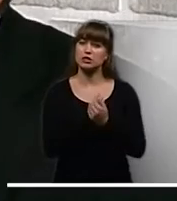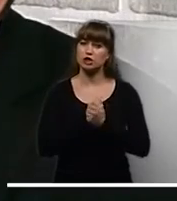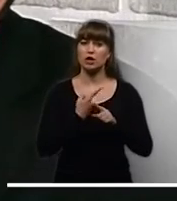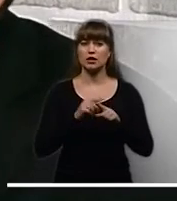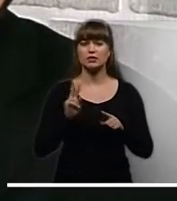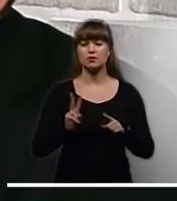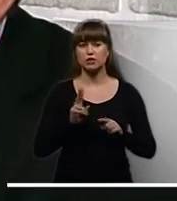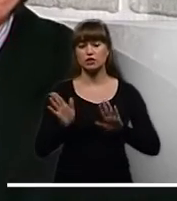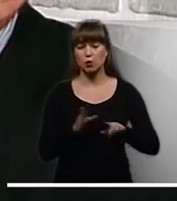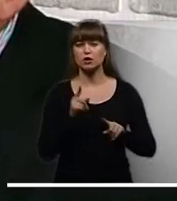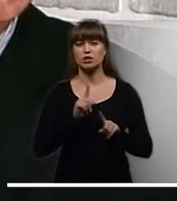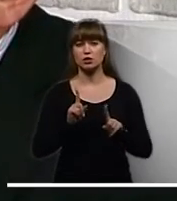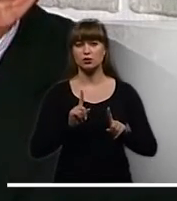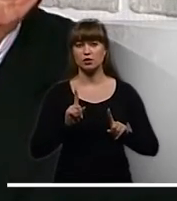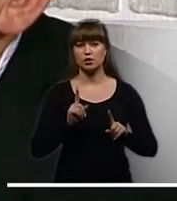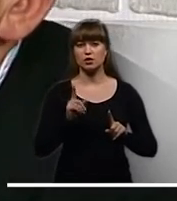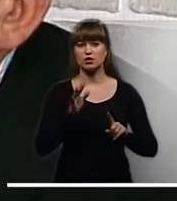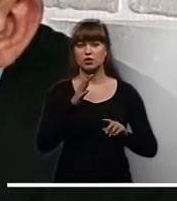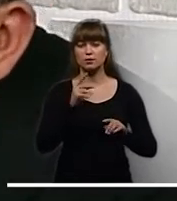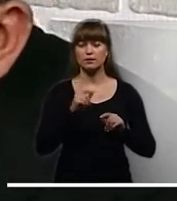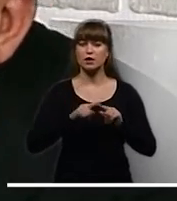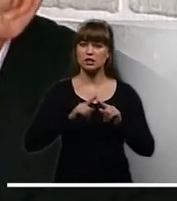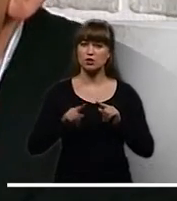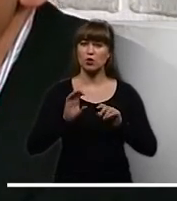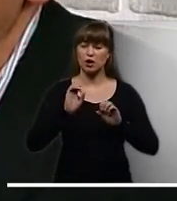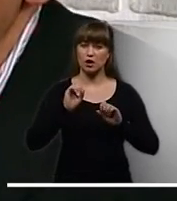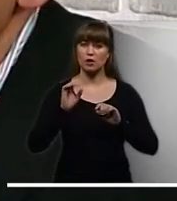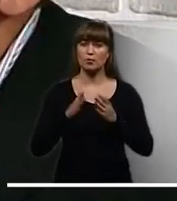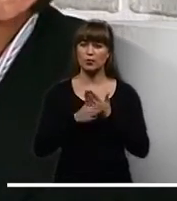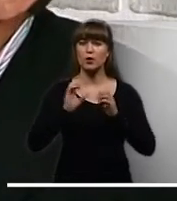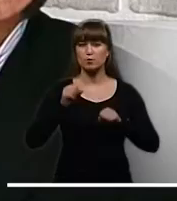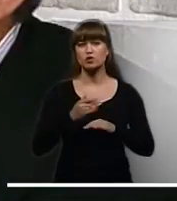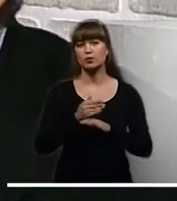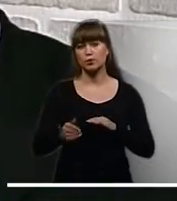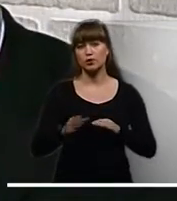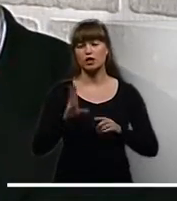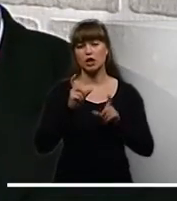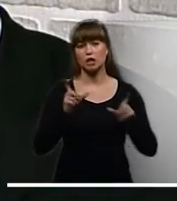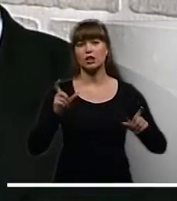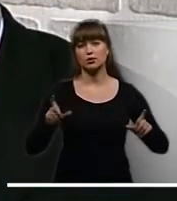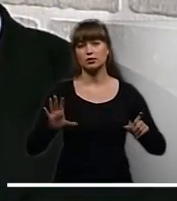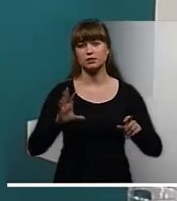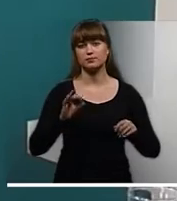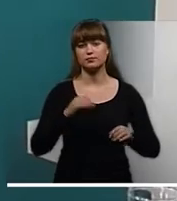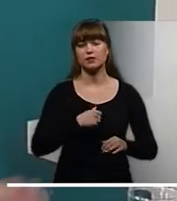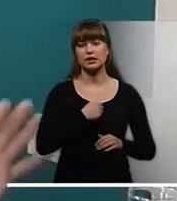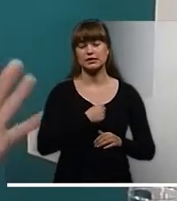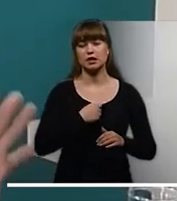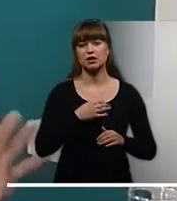эти 2 часа уходят на то, ну, скорая может приехать позже, но в основном люди не вызывают. Ждут, вот,